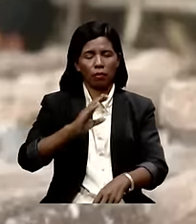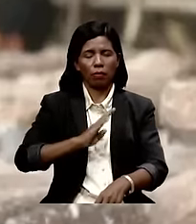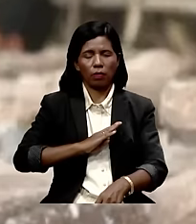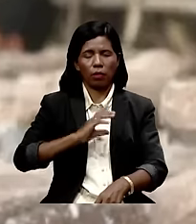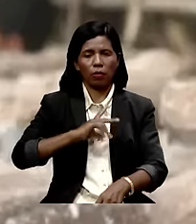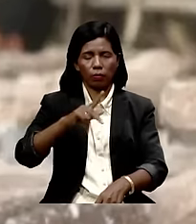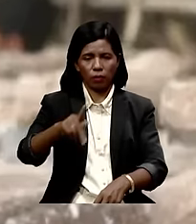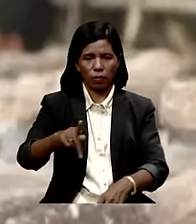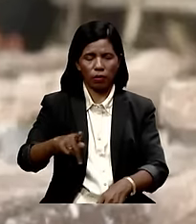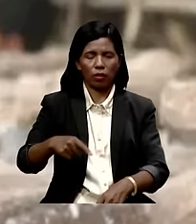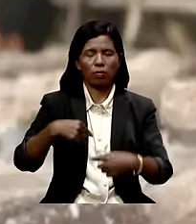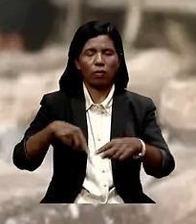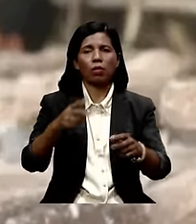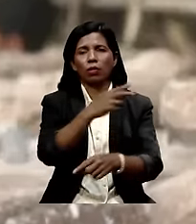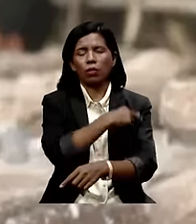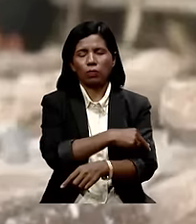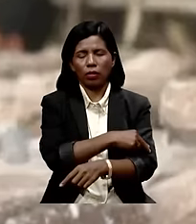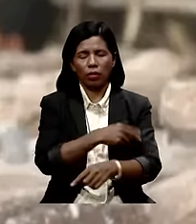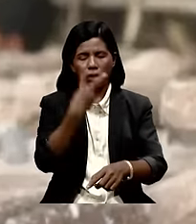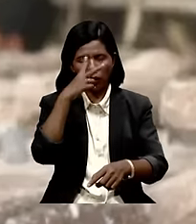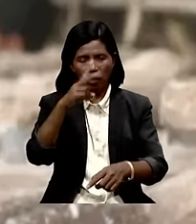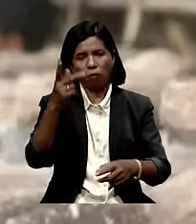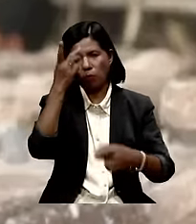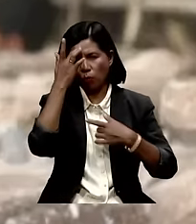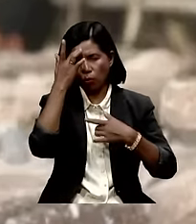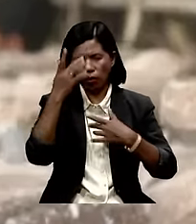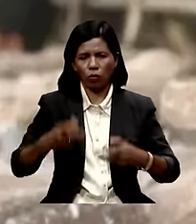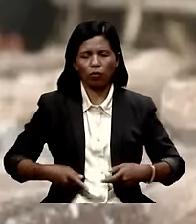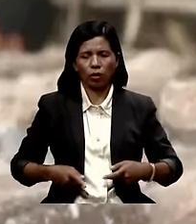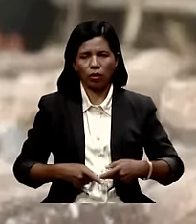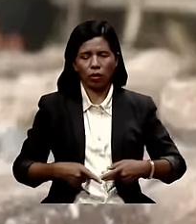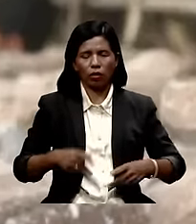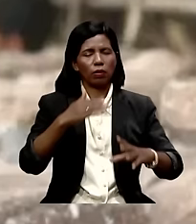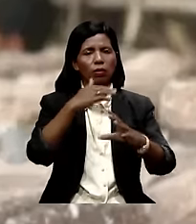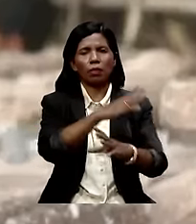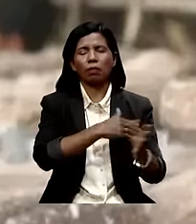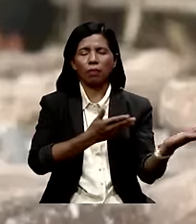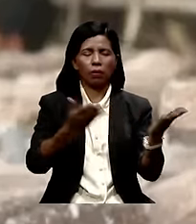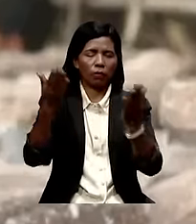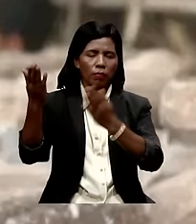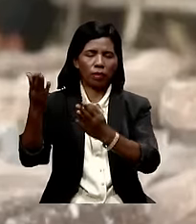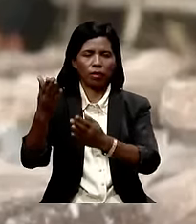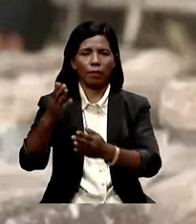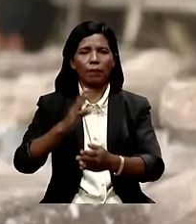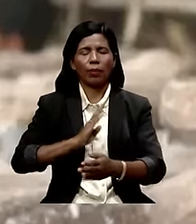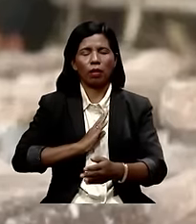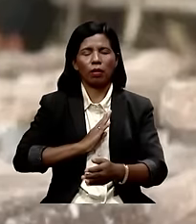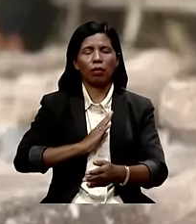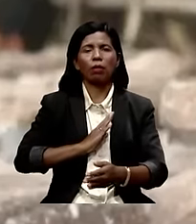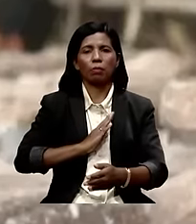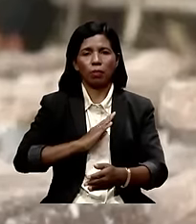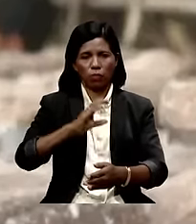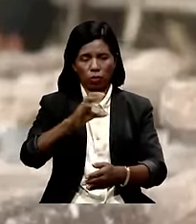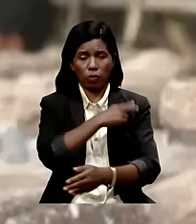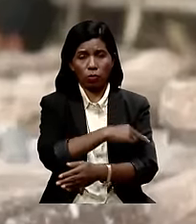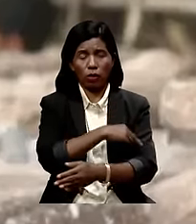fali a Centro Saúde ne ba. Pes kondisau la diak ne ma transfer ba. Ba ne ba operasi iha hospital referral ba ukau.